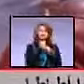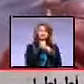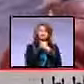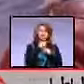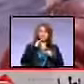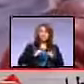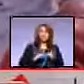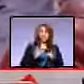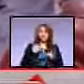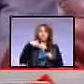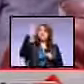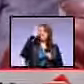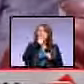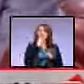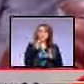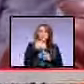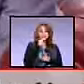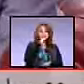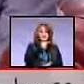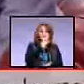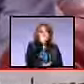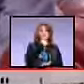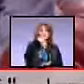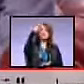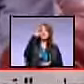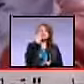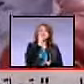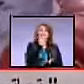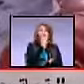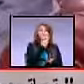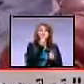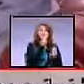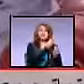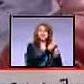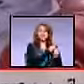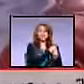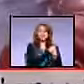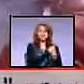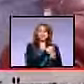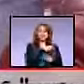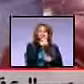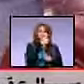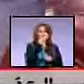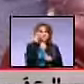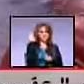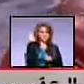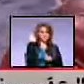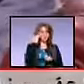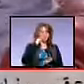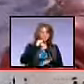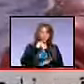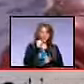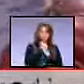دلوقتي ايناس عبد الله واختها دينا وغيره وغيره. طبعا انت بقى لما يعني بدات بدايه قويه